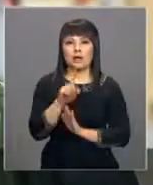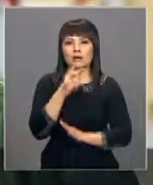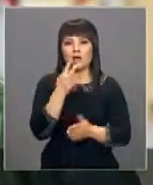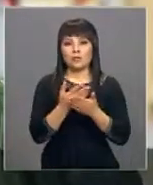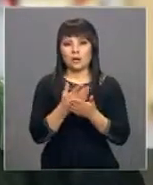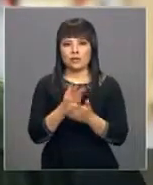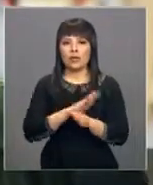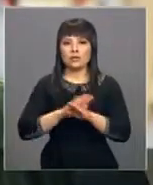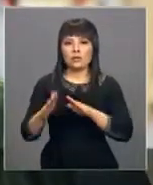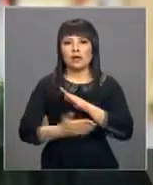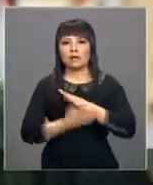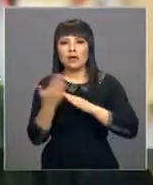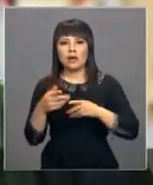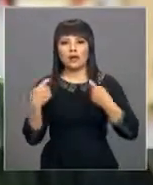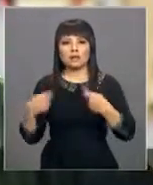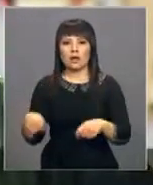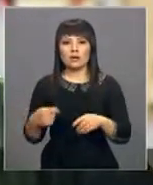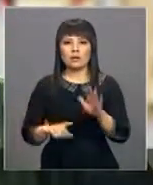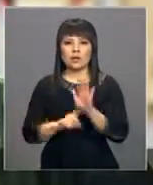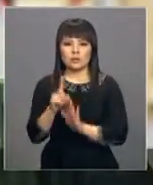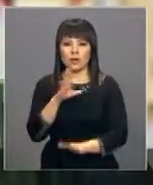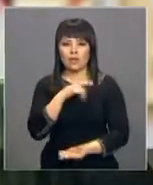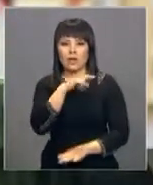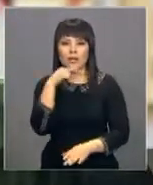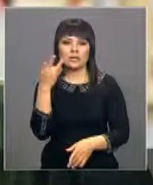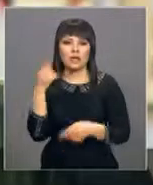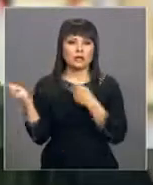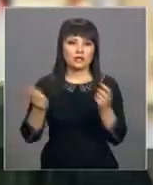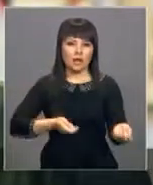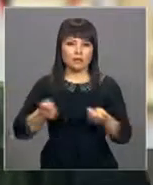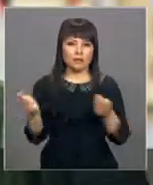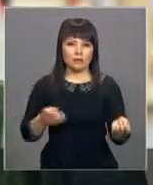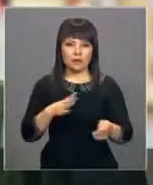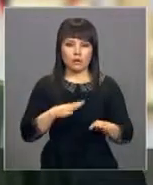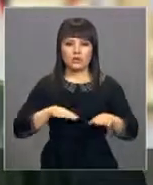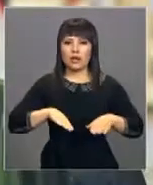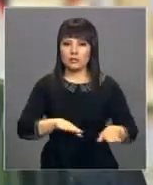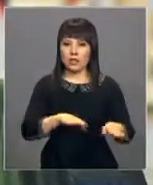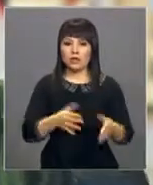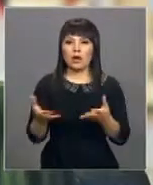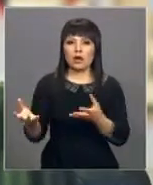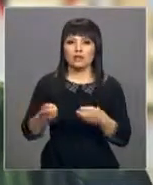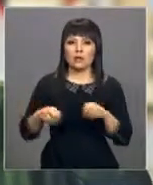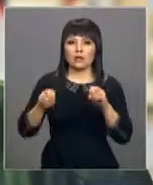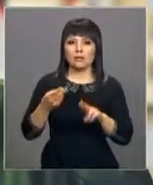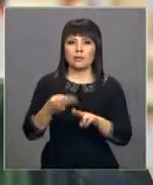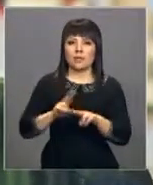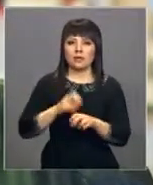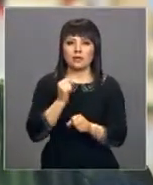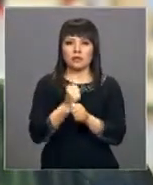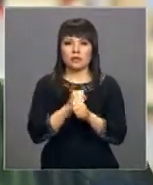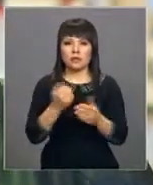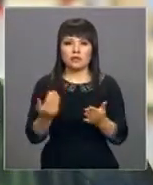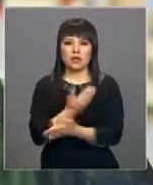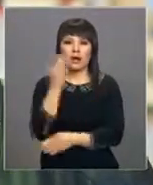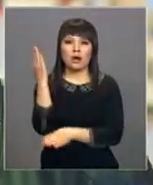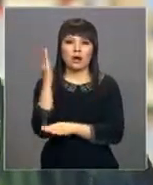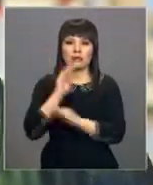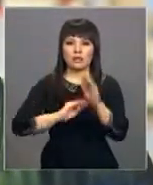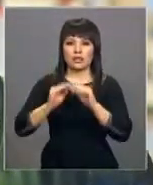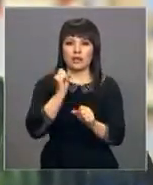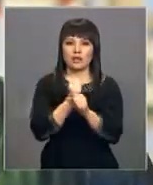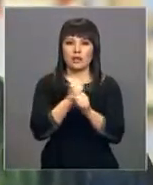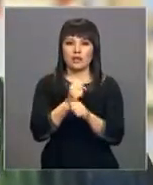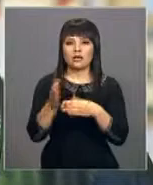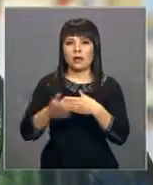кесілген ағаштарды сатумен айналыстық, оны Ресейден әкелетін біз. Станоктар алғаннан кейін ағашты қайта өңдеуге кірістік. Әуелі